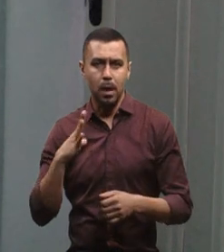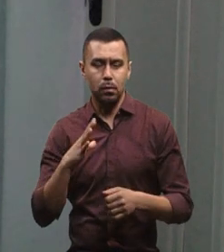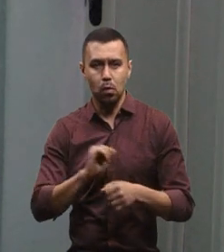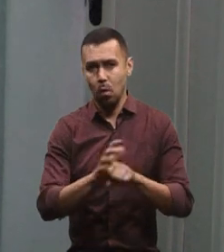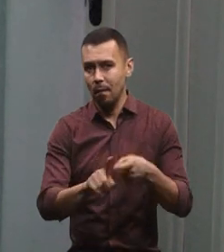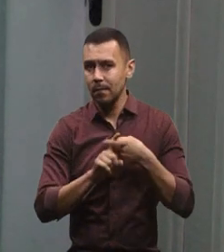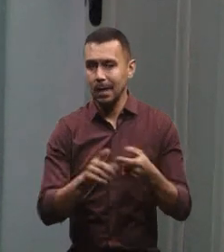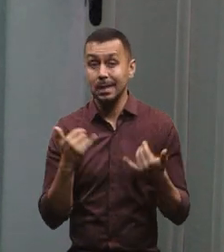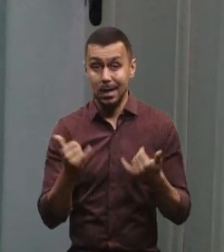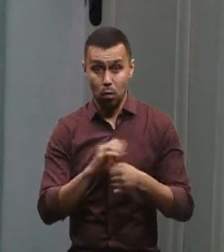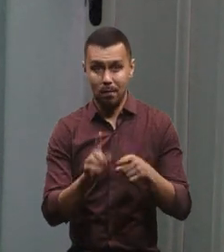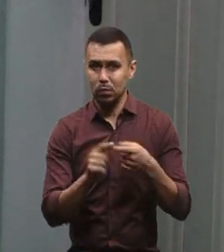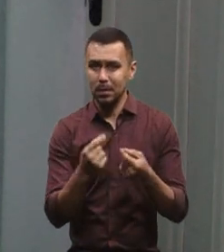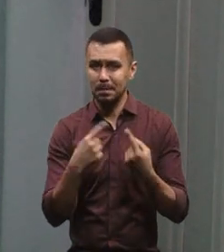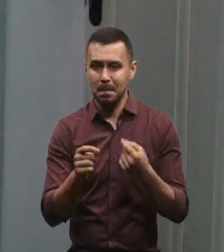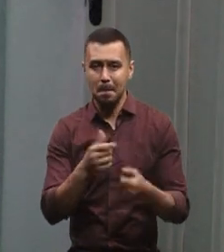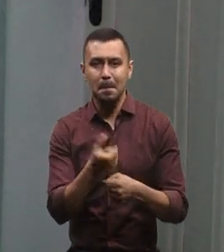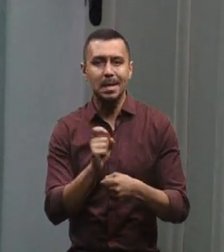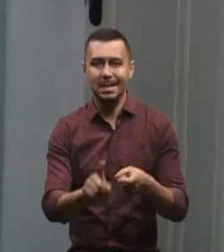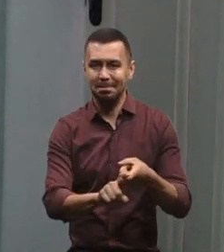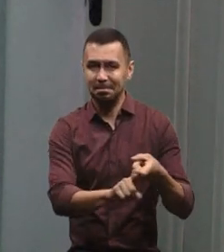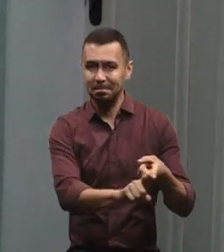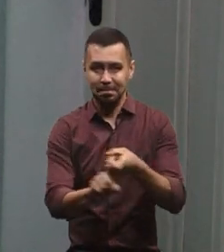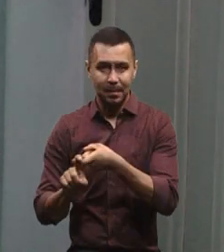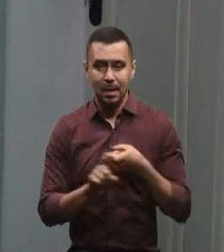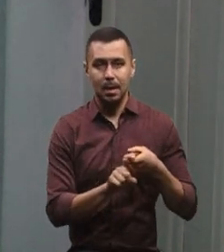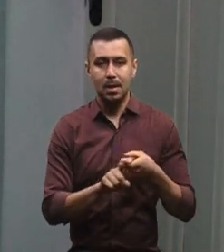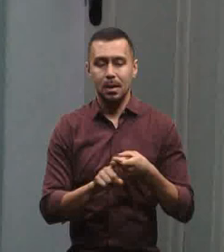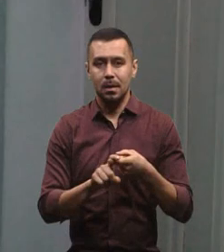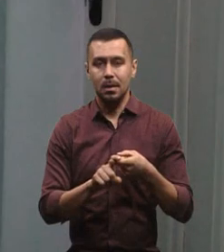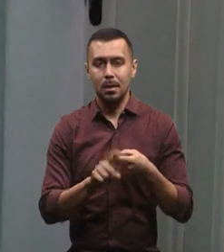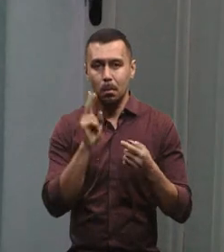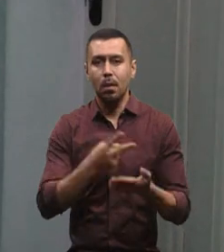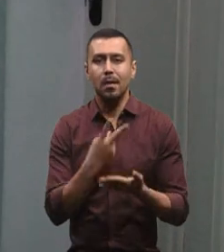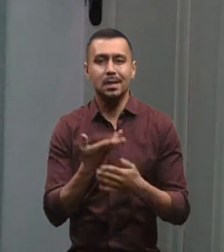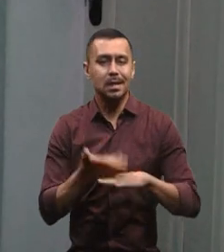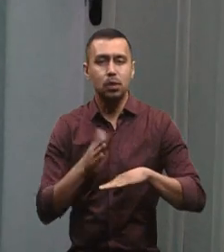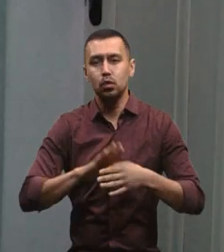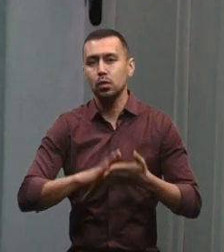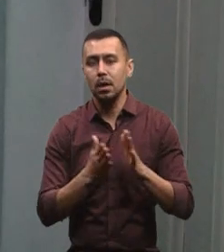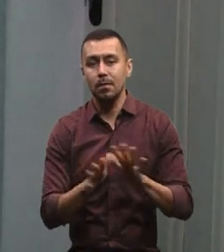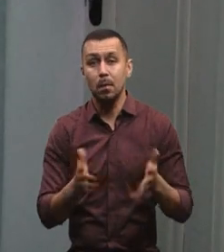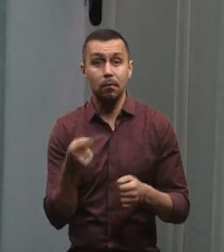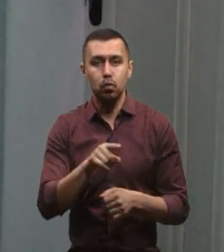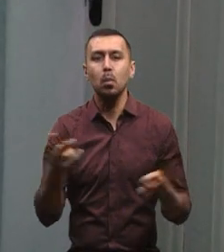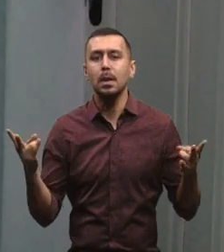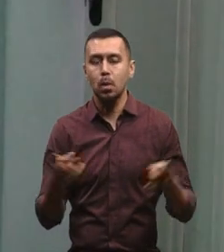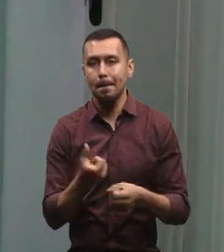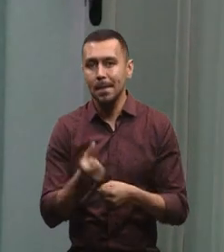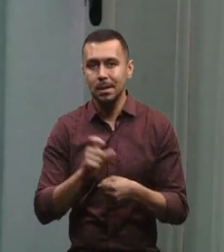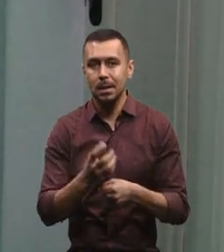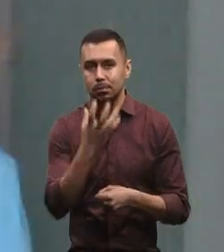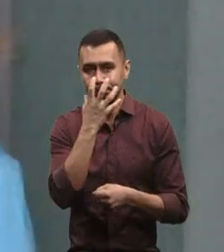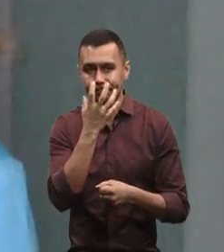є заразніший, ніж попередній. І проявляється складніша ситуація випадків в тому, що потребують більше